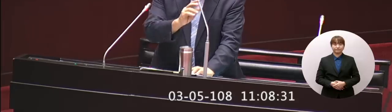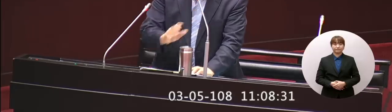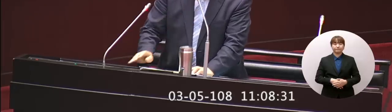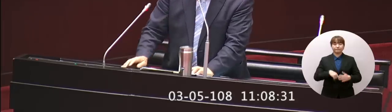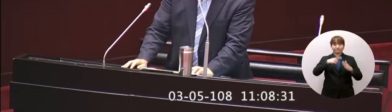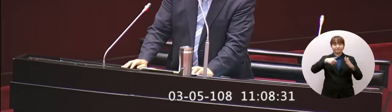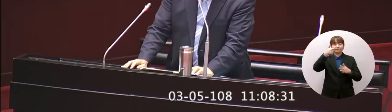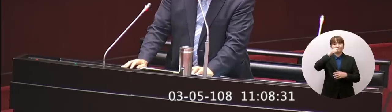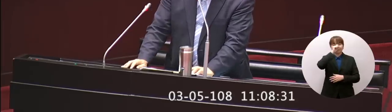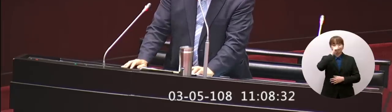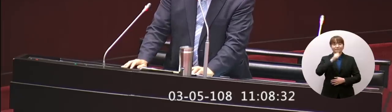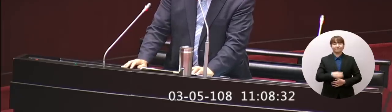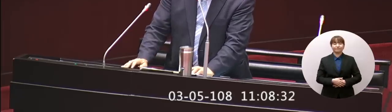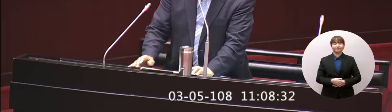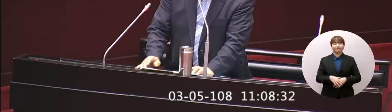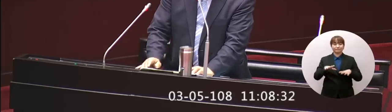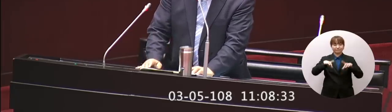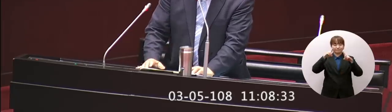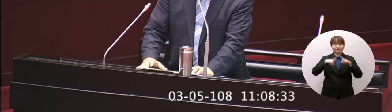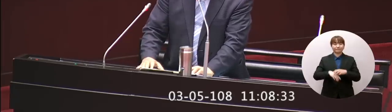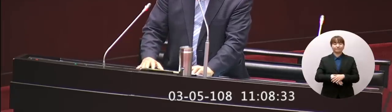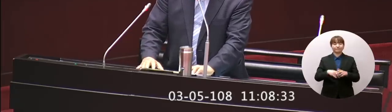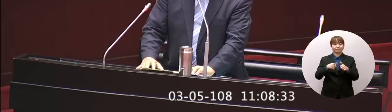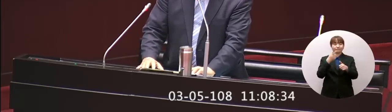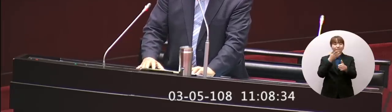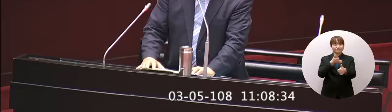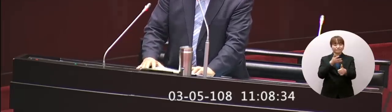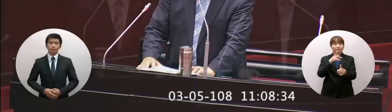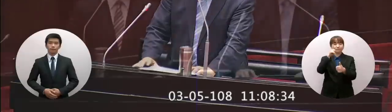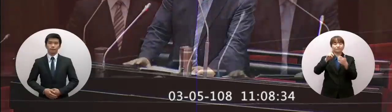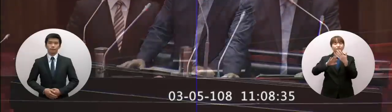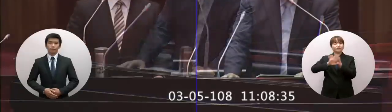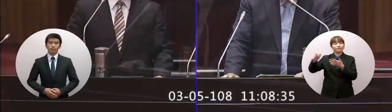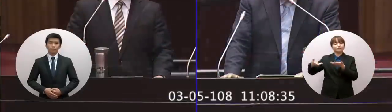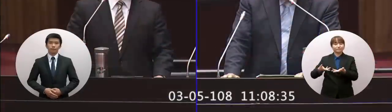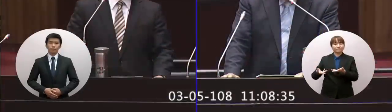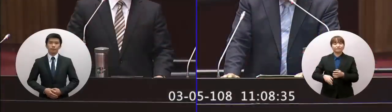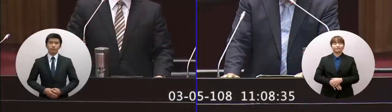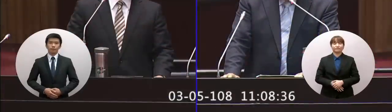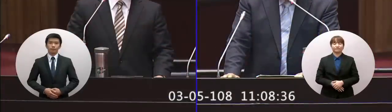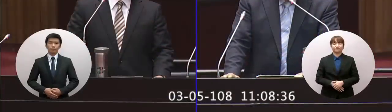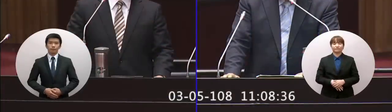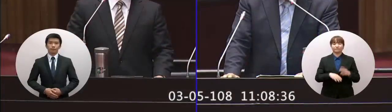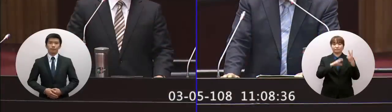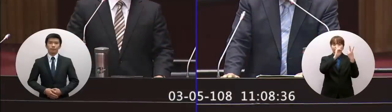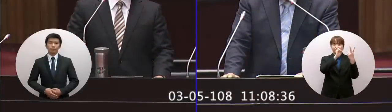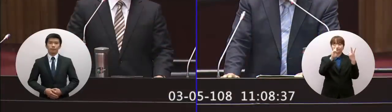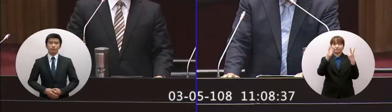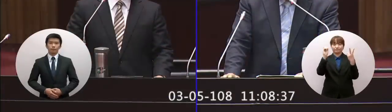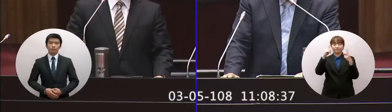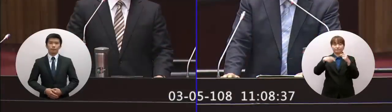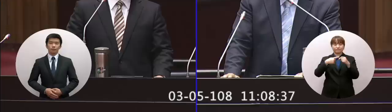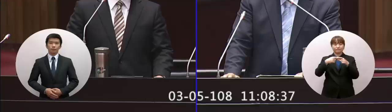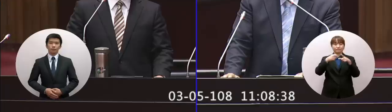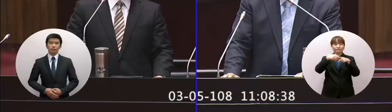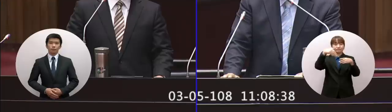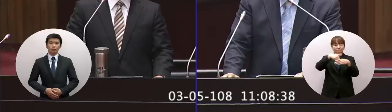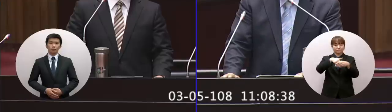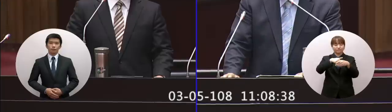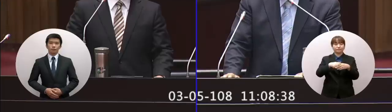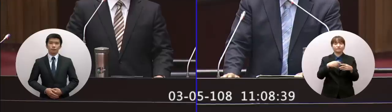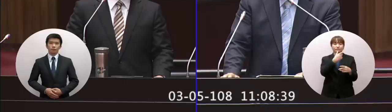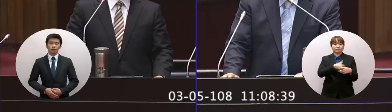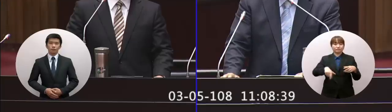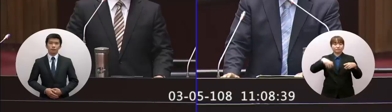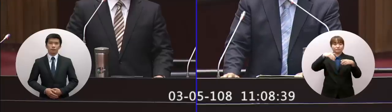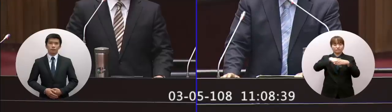好，院长好。 喂，你好。 首先我要先问一个题外话了哈，就是2020的公投并大